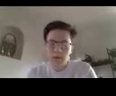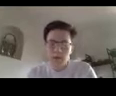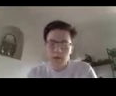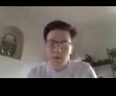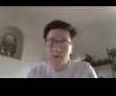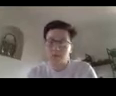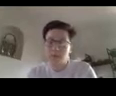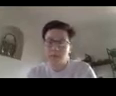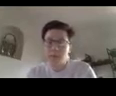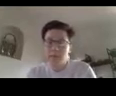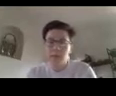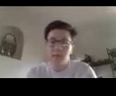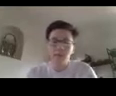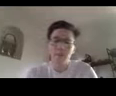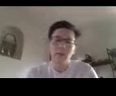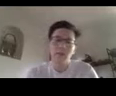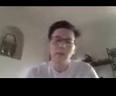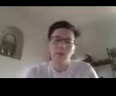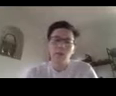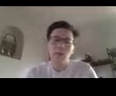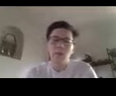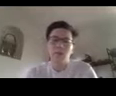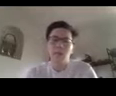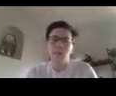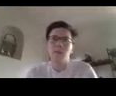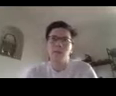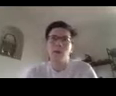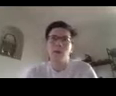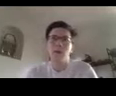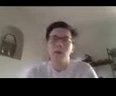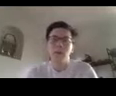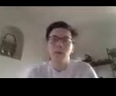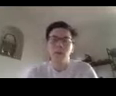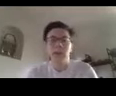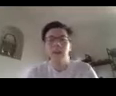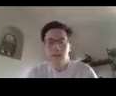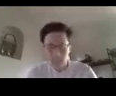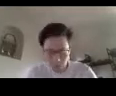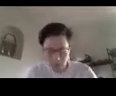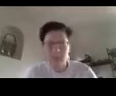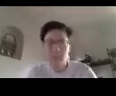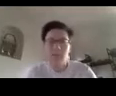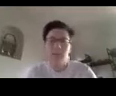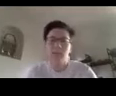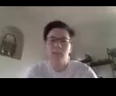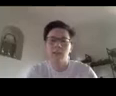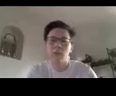post-chirurgie. Tout ça dépend du type de chirurgie